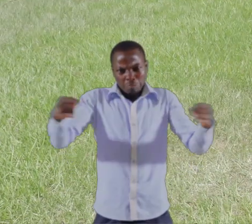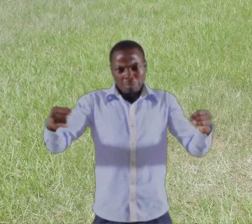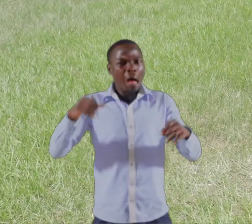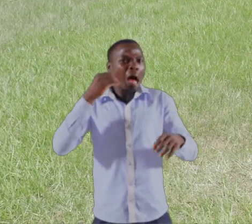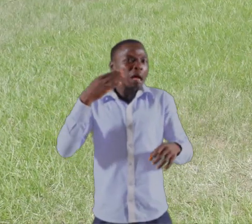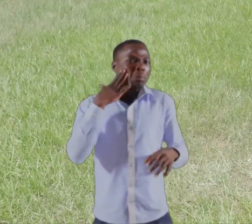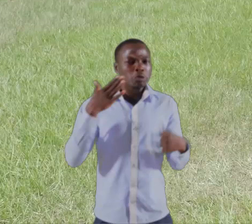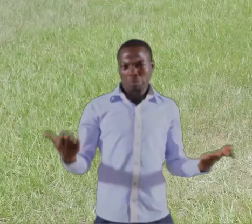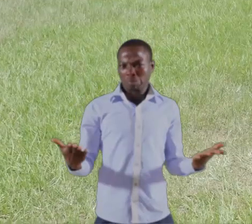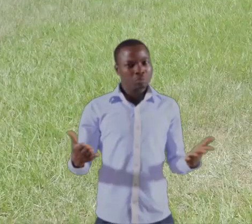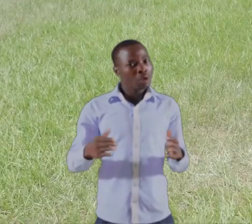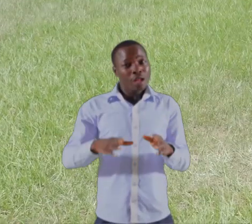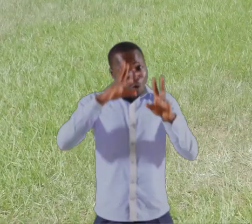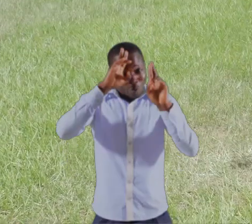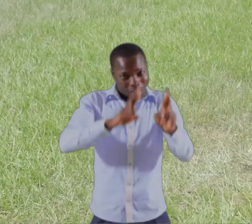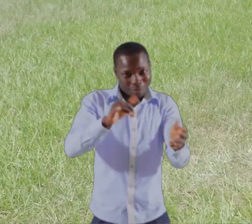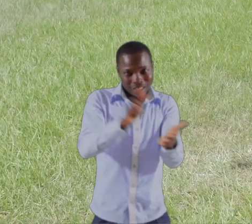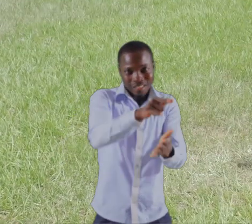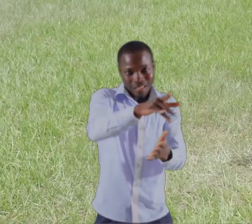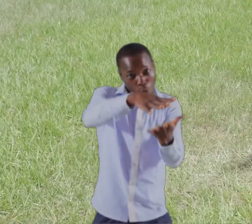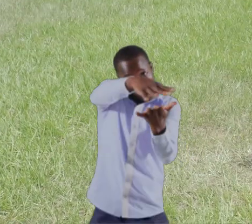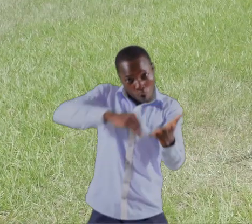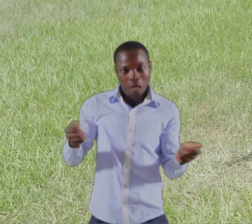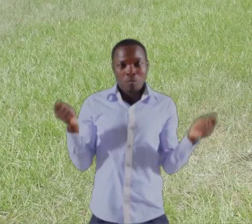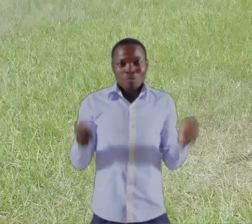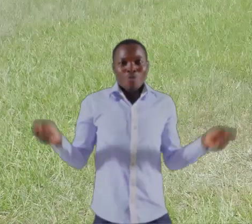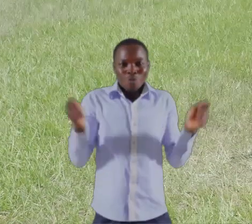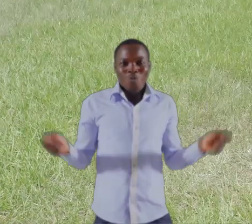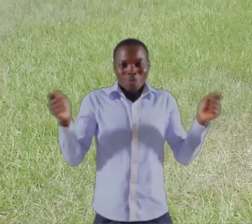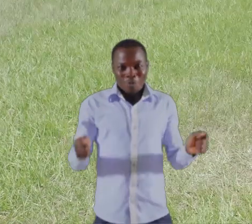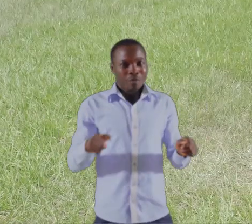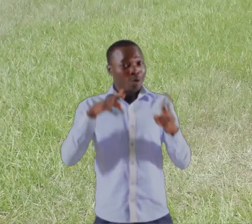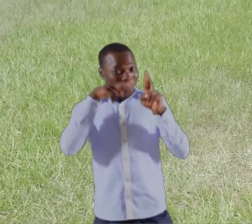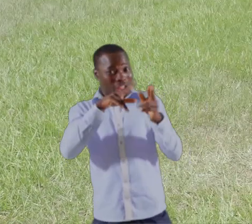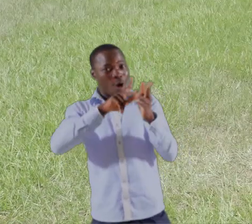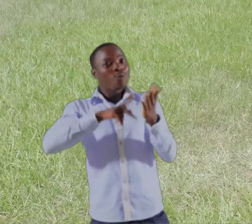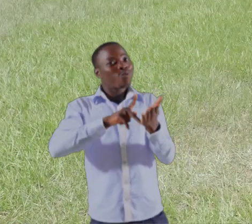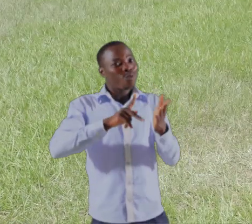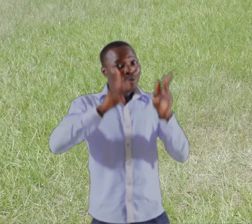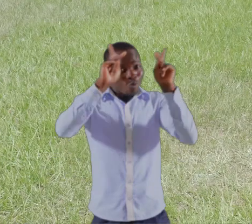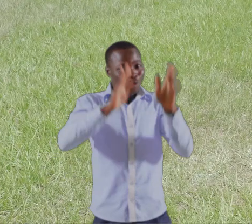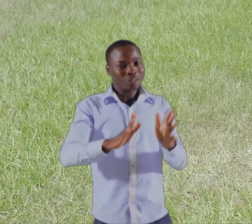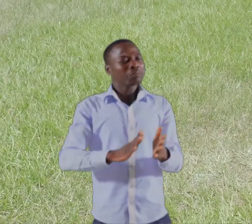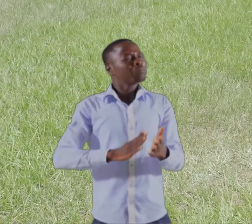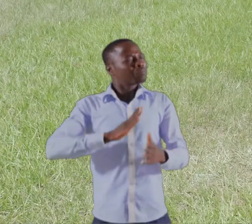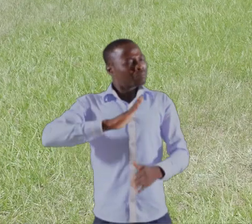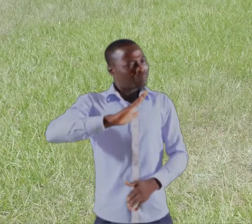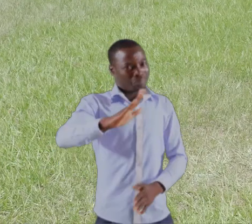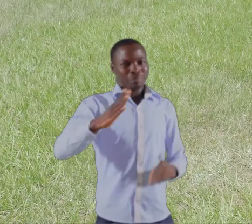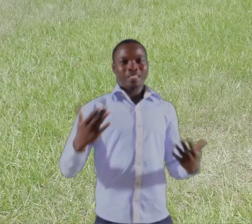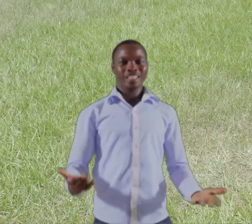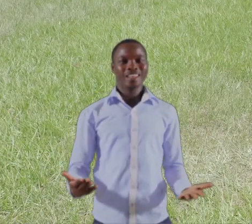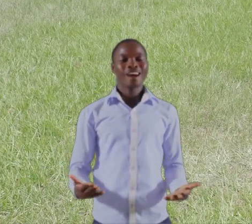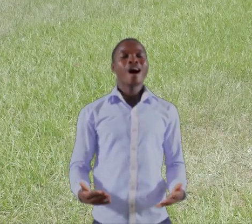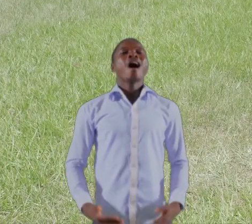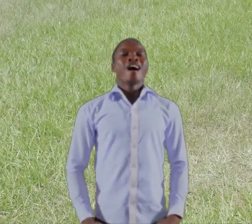corde. Saute à la corde. Voilà. Saut à la corde. Très bien. On peut aussi faire le saut à la corde. Et